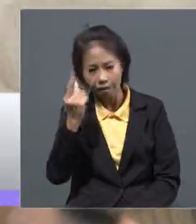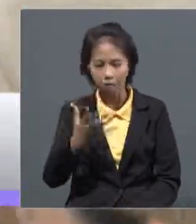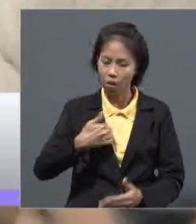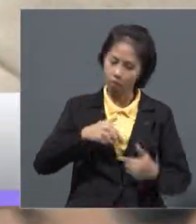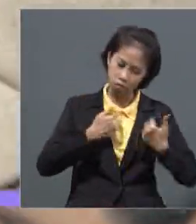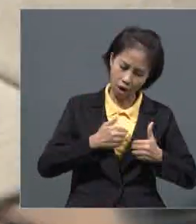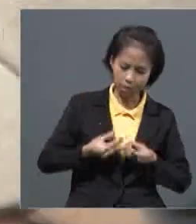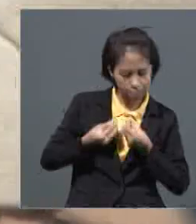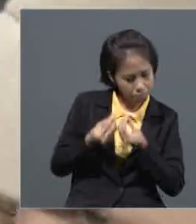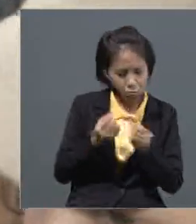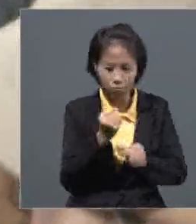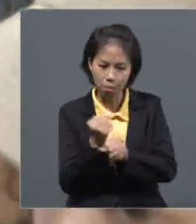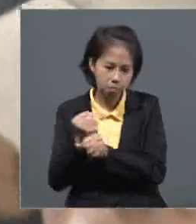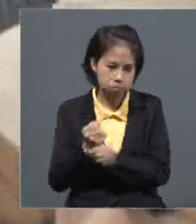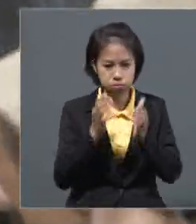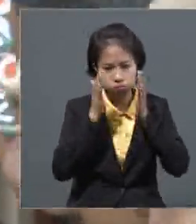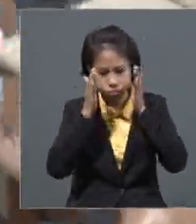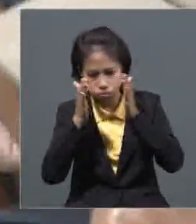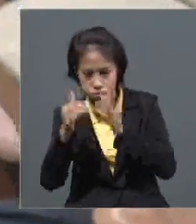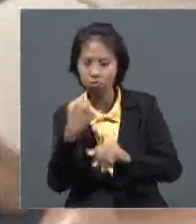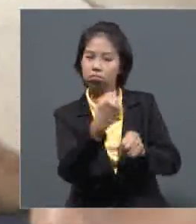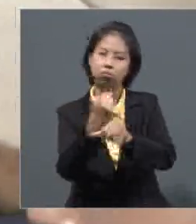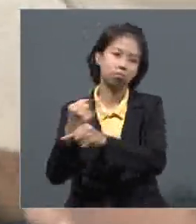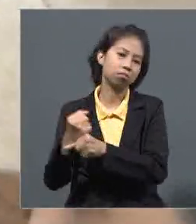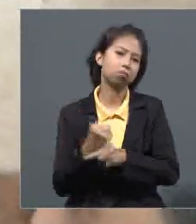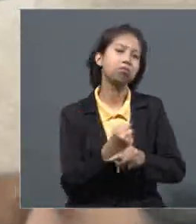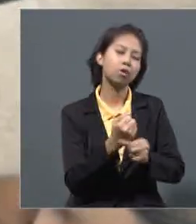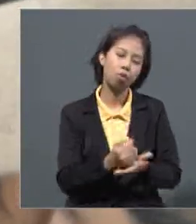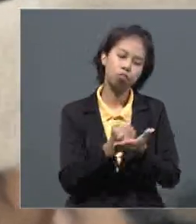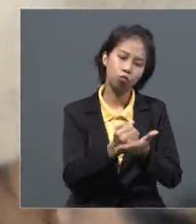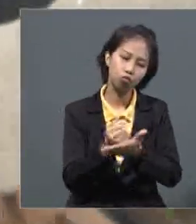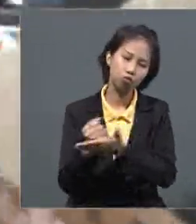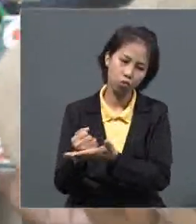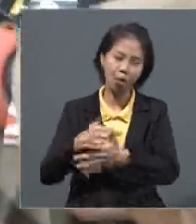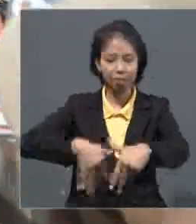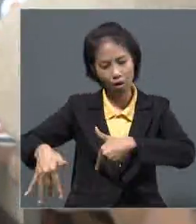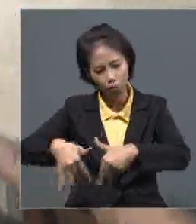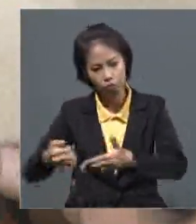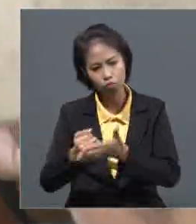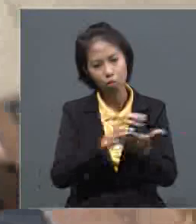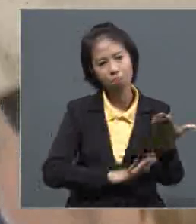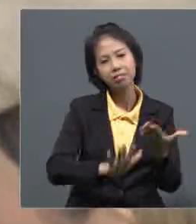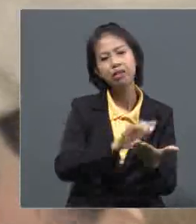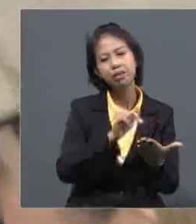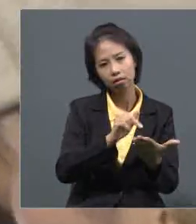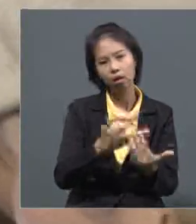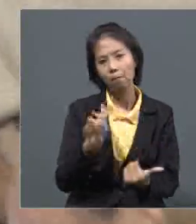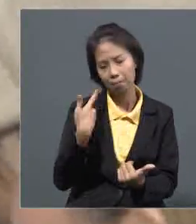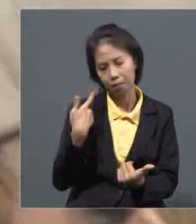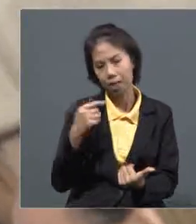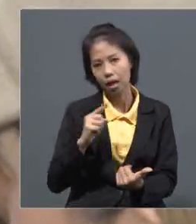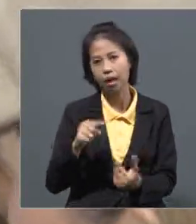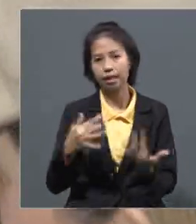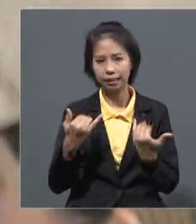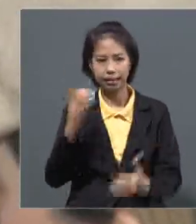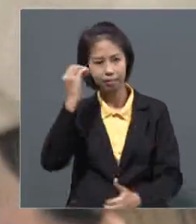ทมีความตั้งใจที่จะรับใช้พี่น้องประชาชนแล้วก็ชาติบ้านเมืองนะครับทุกคนมีการศึกษาที่เพีย